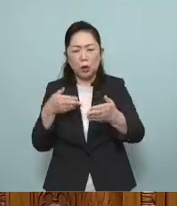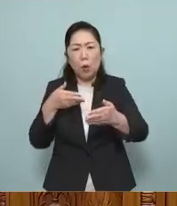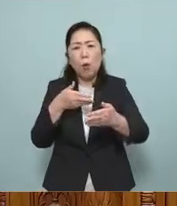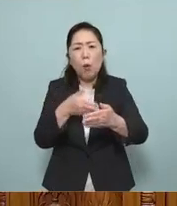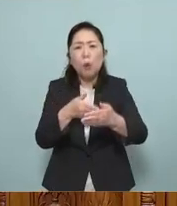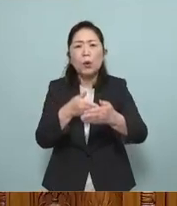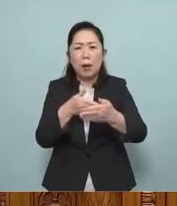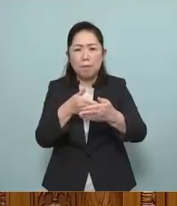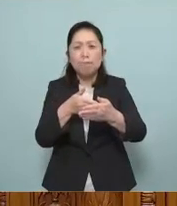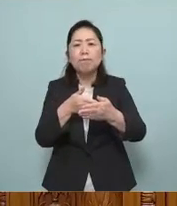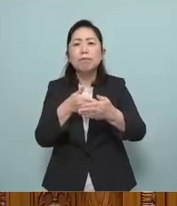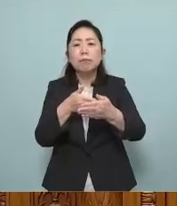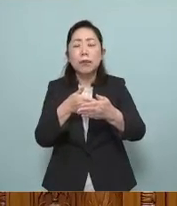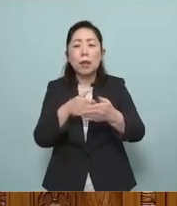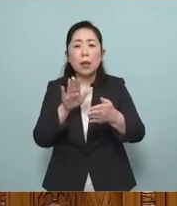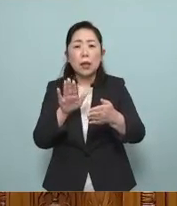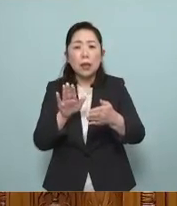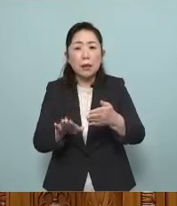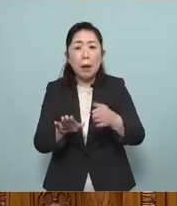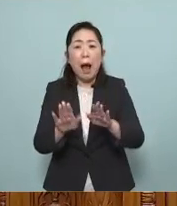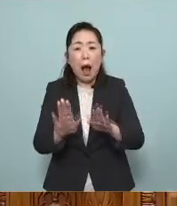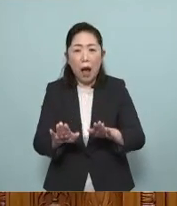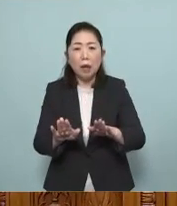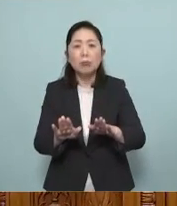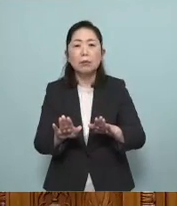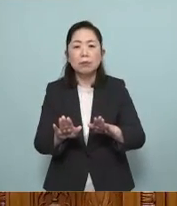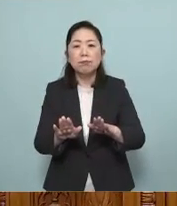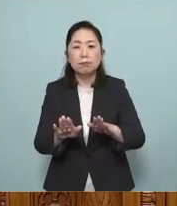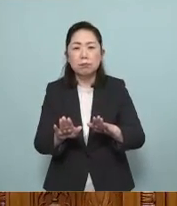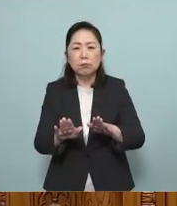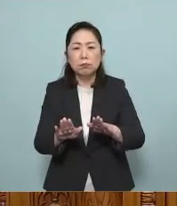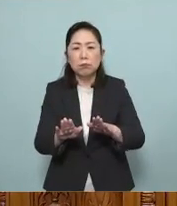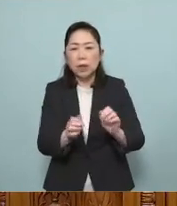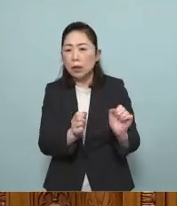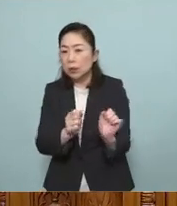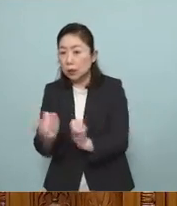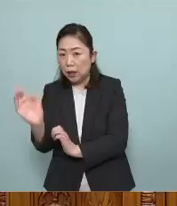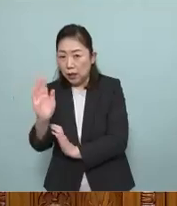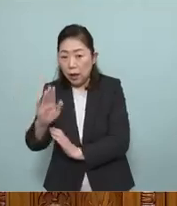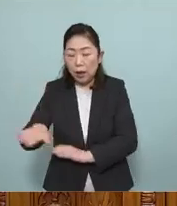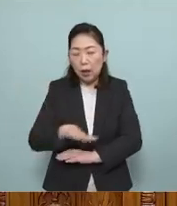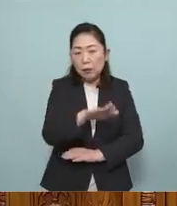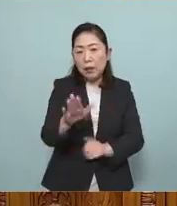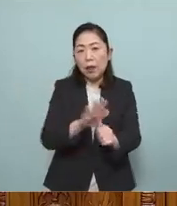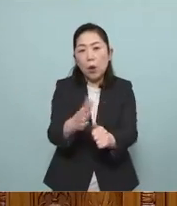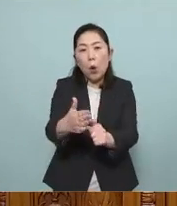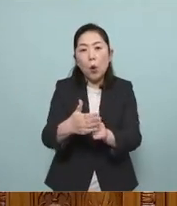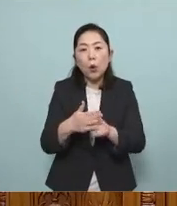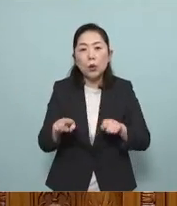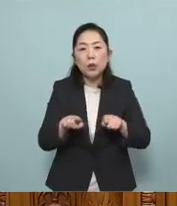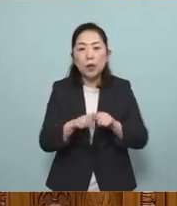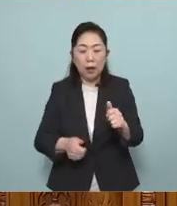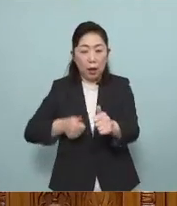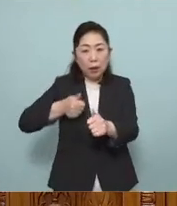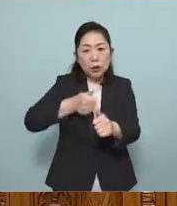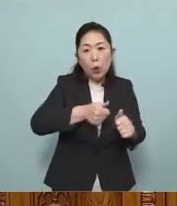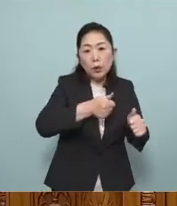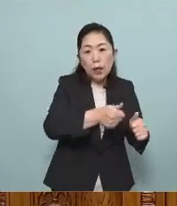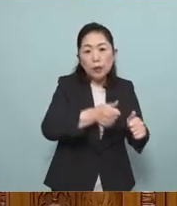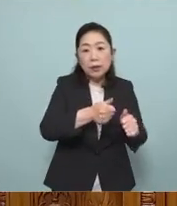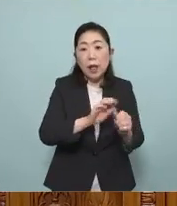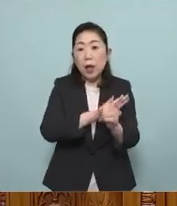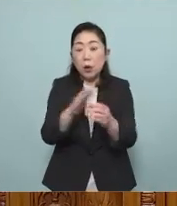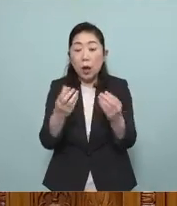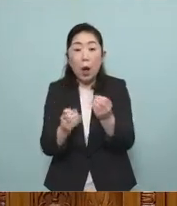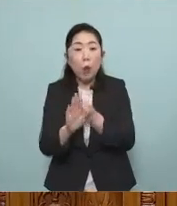直面しているからこそ、立ちすくむのではなく、皆で協力しながら挑戦し、コロナ後の